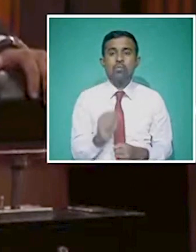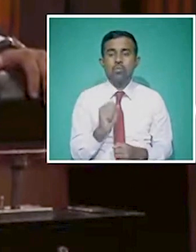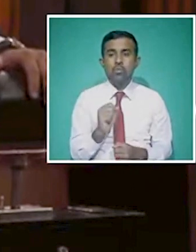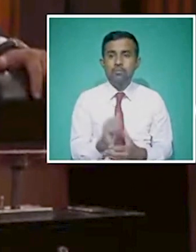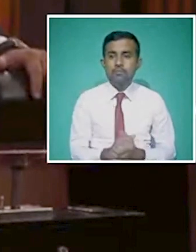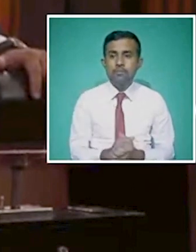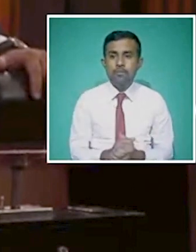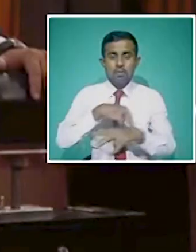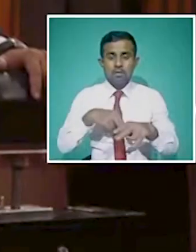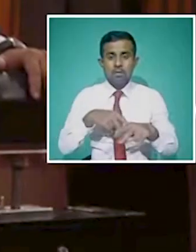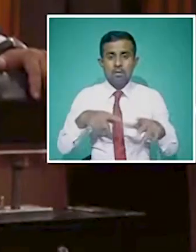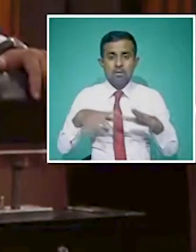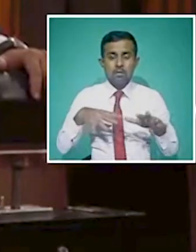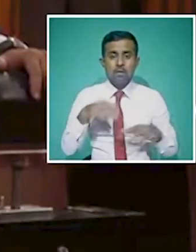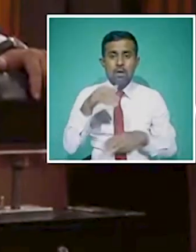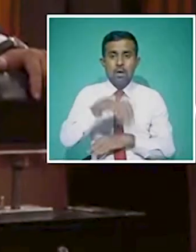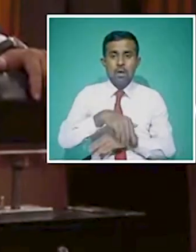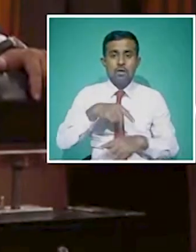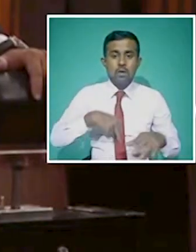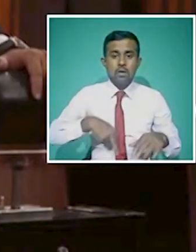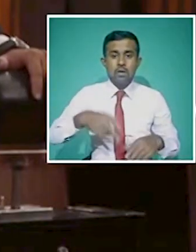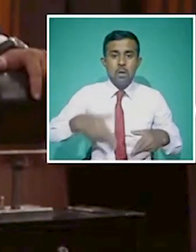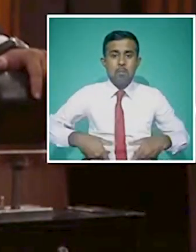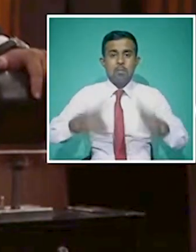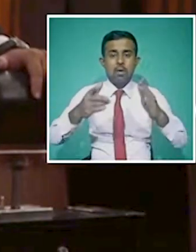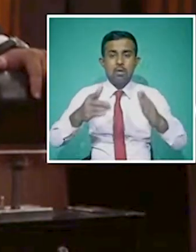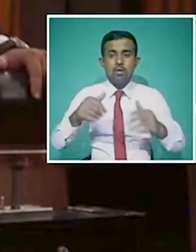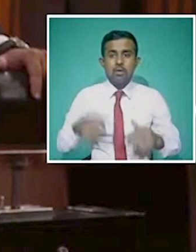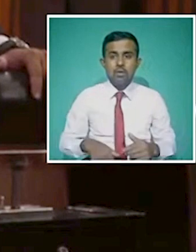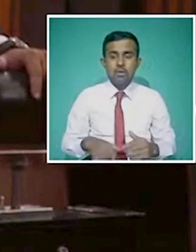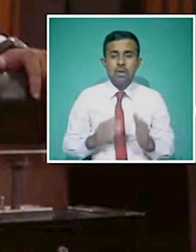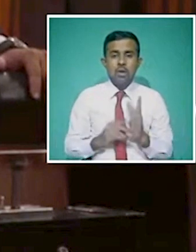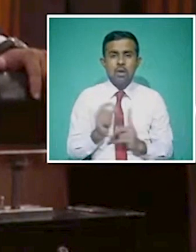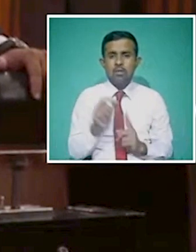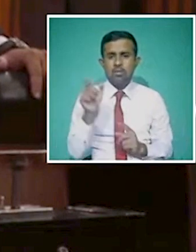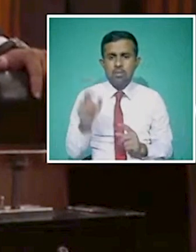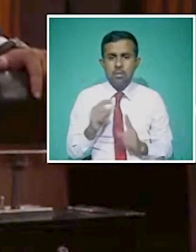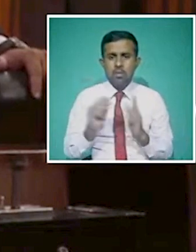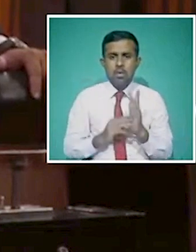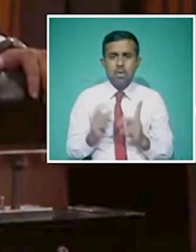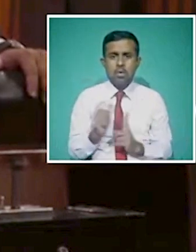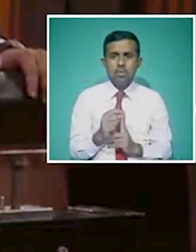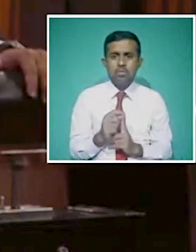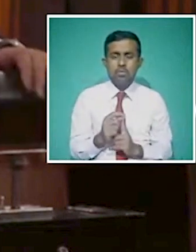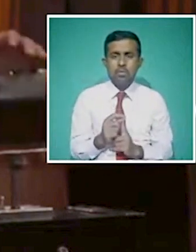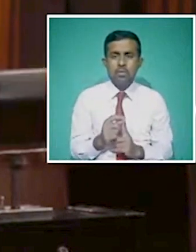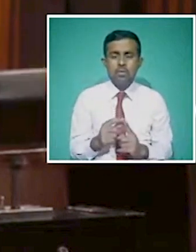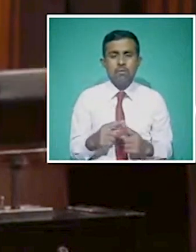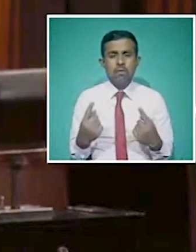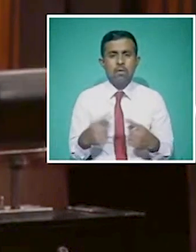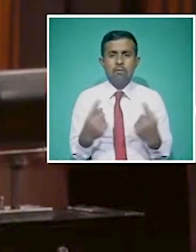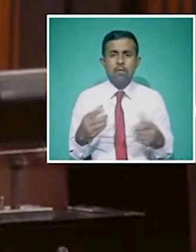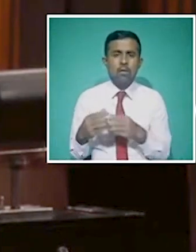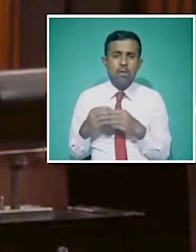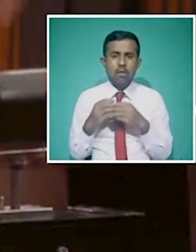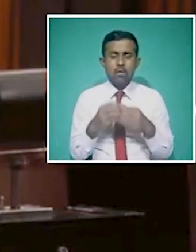තමයි එලිෆන්ට් කොරිඩෝ. අලිය සංක්‍රමණය කරන්නේ පාරේ. අද වෙනකොට ඇමතිවරු නැත්තම් මන්ත්‍රීවරු නැත්තම් එක එක නොඑක්